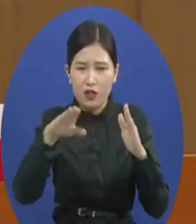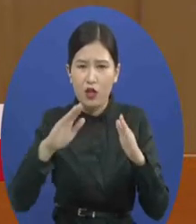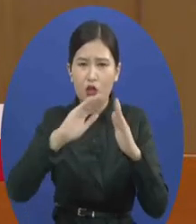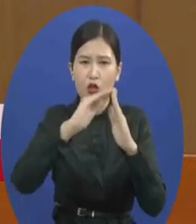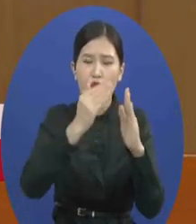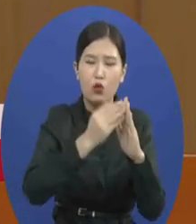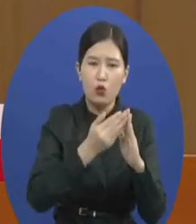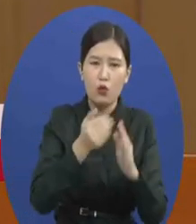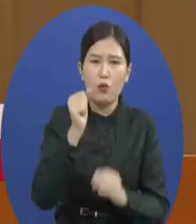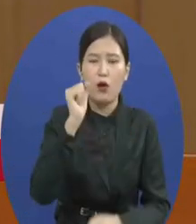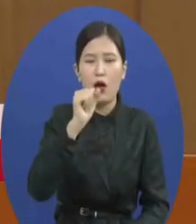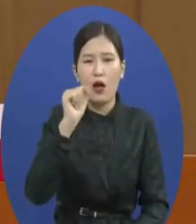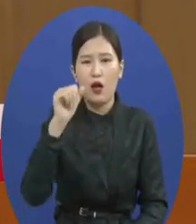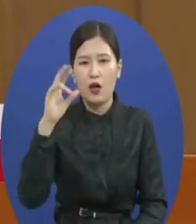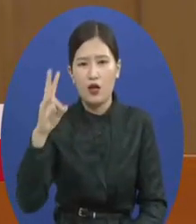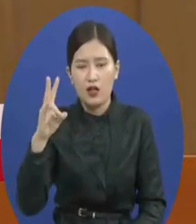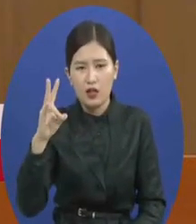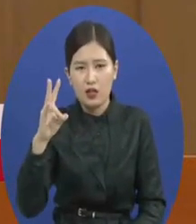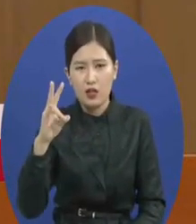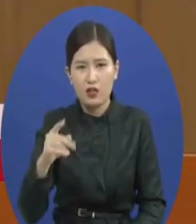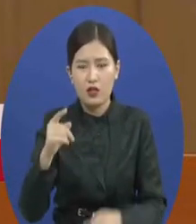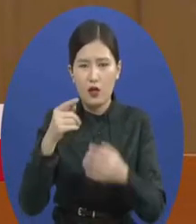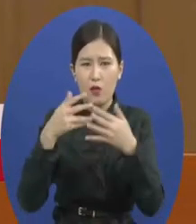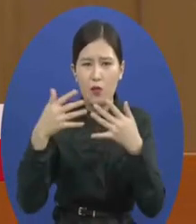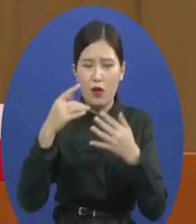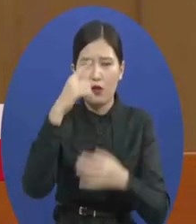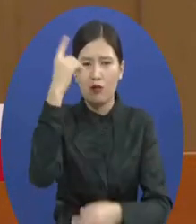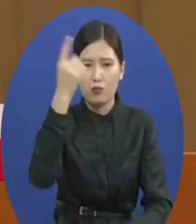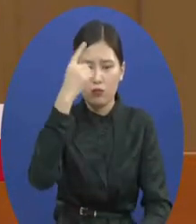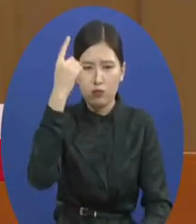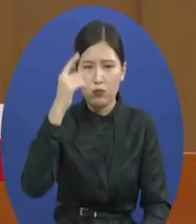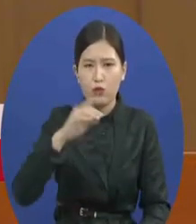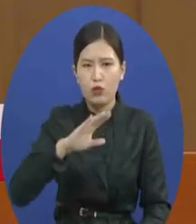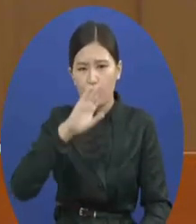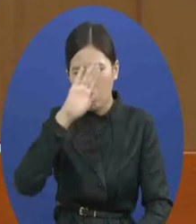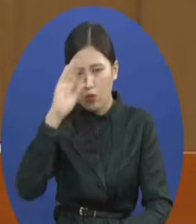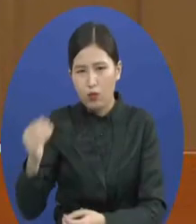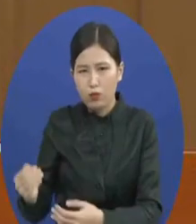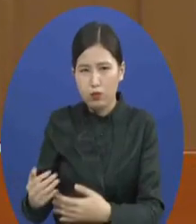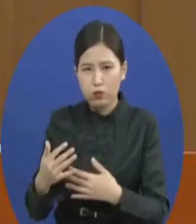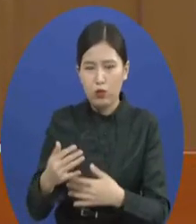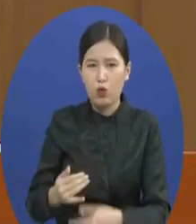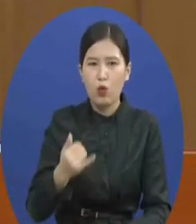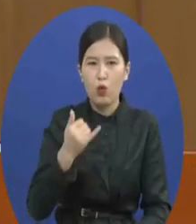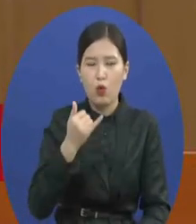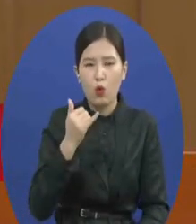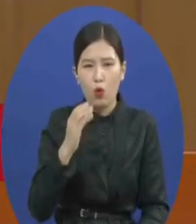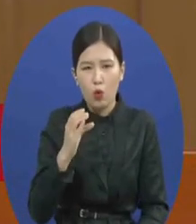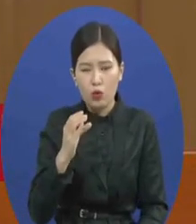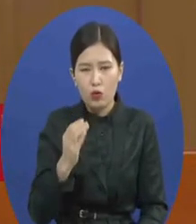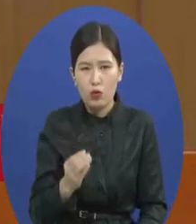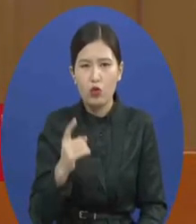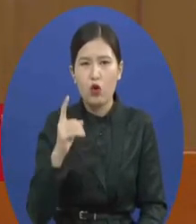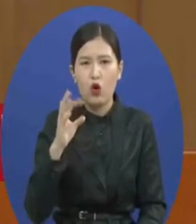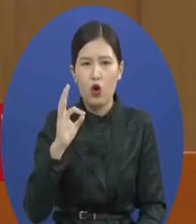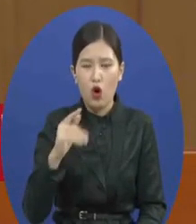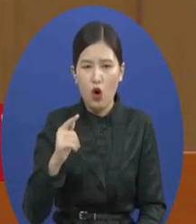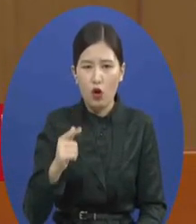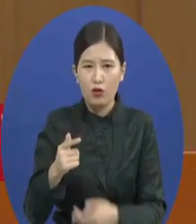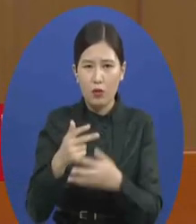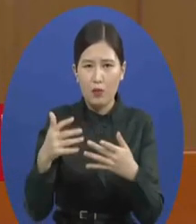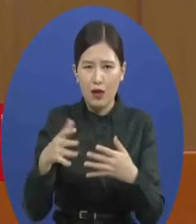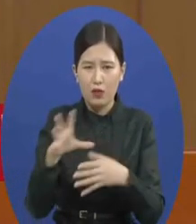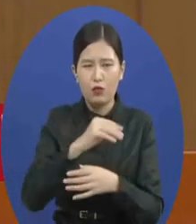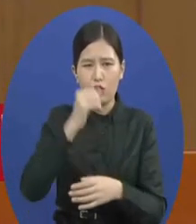аж ахуйн нэгжүүдийг хэрэглээний эрчим хүч, дулаан, уур, ус, усан хангамж, хогны төлбөрийг төр хариуцах тухай ийм шийдвэр